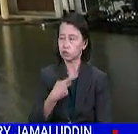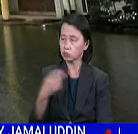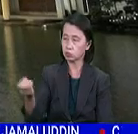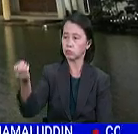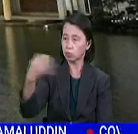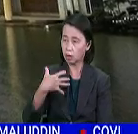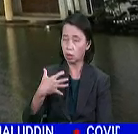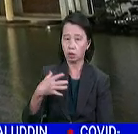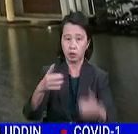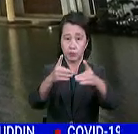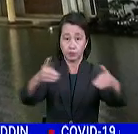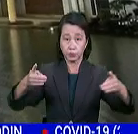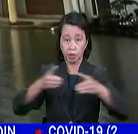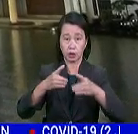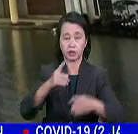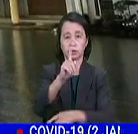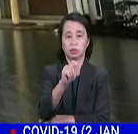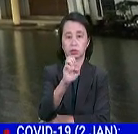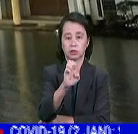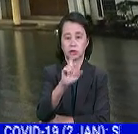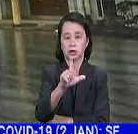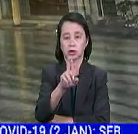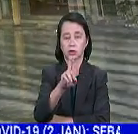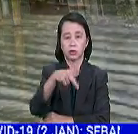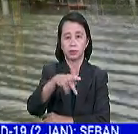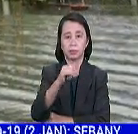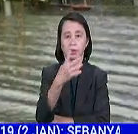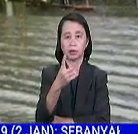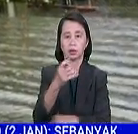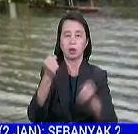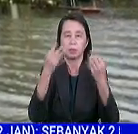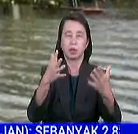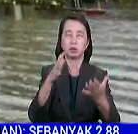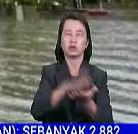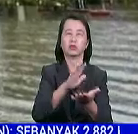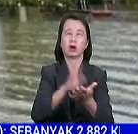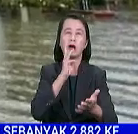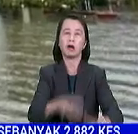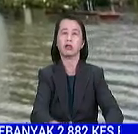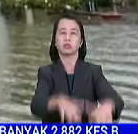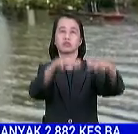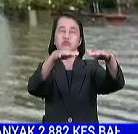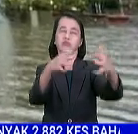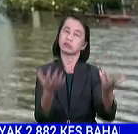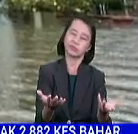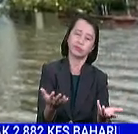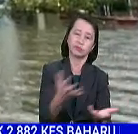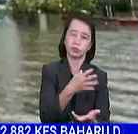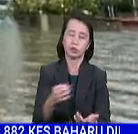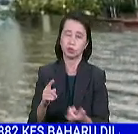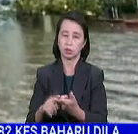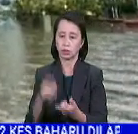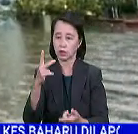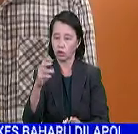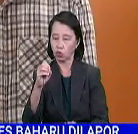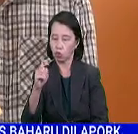nah di daerah telupid saja banyak sekolah yang masih digenangi air ada berwarna sekolah kemudian di kota meureudu